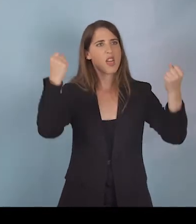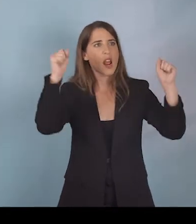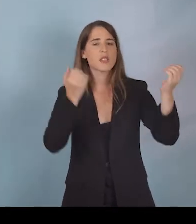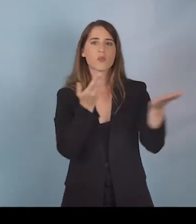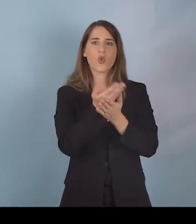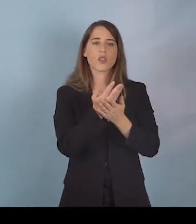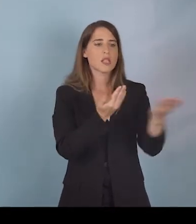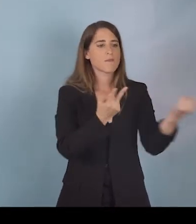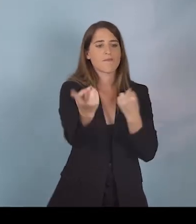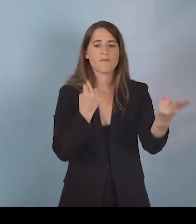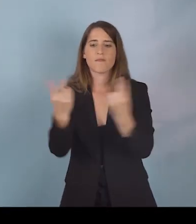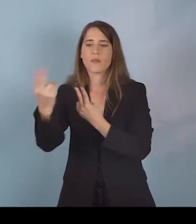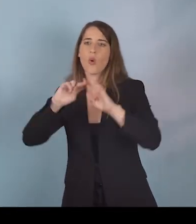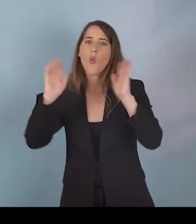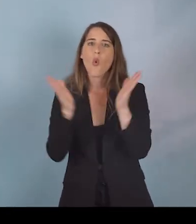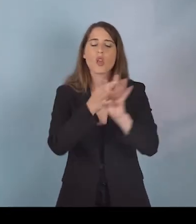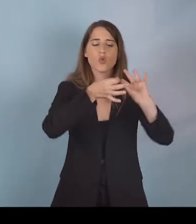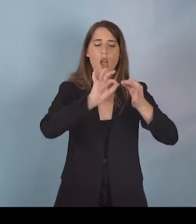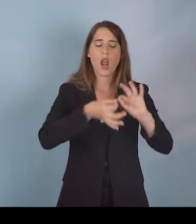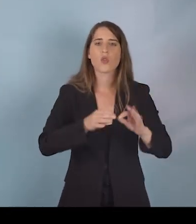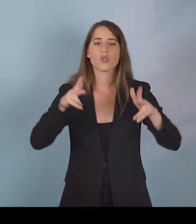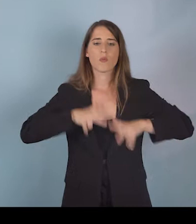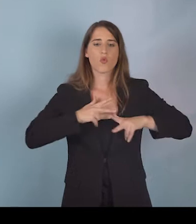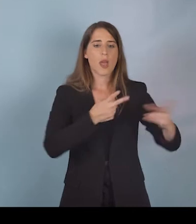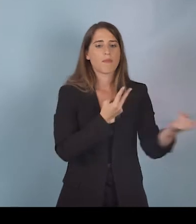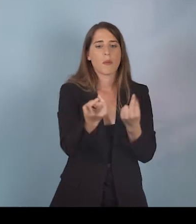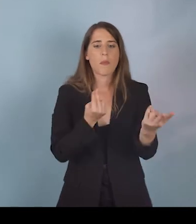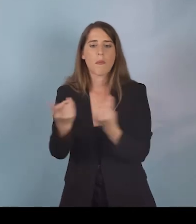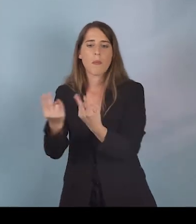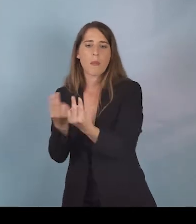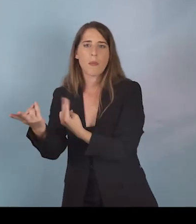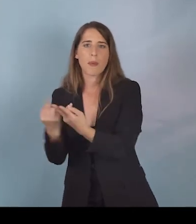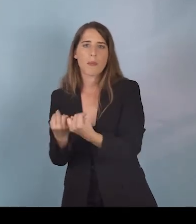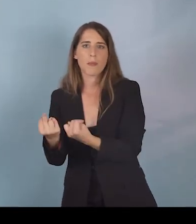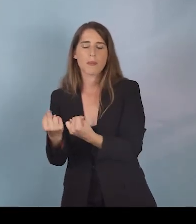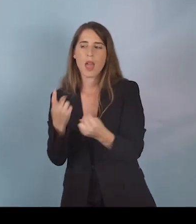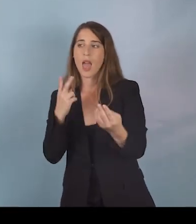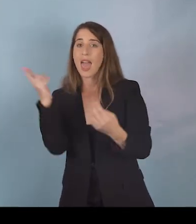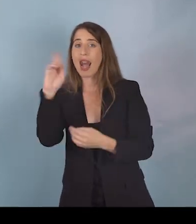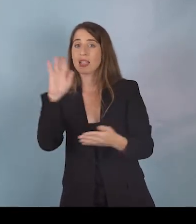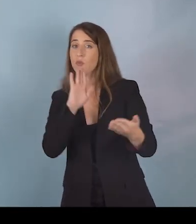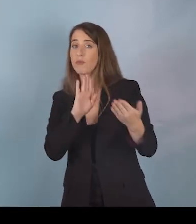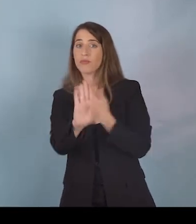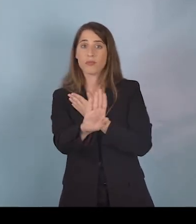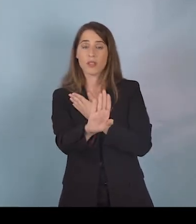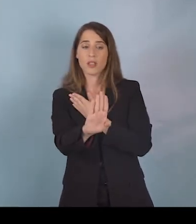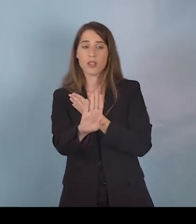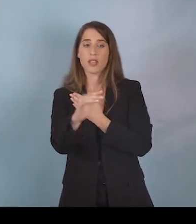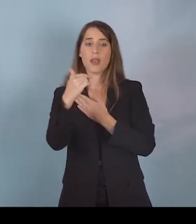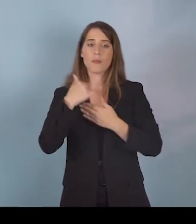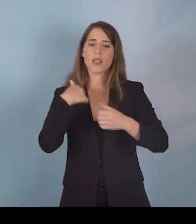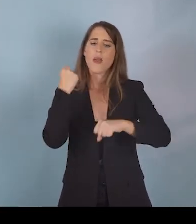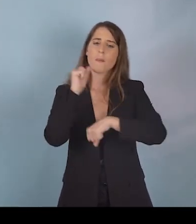μαζέψει διάφορες δράσεις και προτάσεις από όλα τα Υπουργεία, αλλά και από τις οργανώσεις που συμμετέχουν στο Εθνικό Συμβούλιο ενάντια στο ρατσισμό